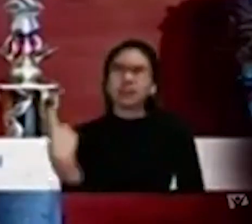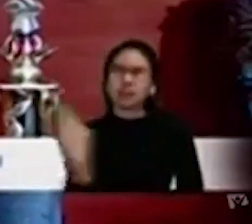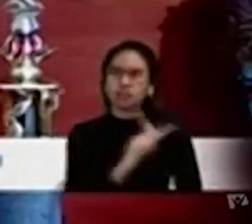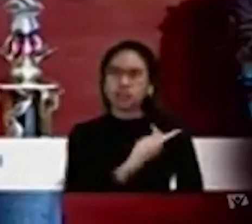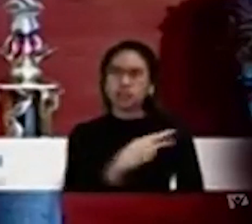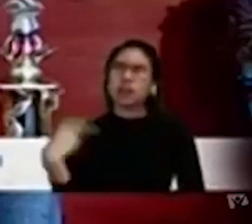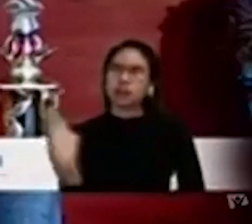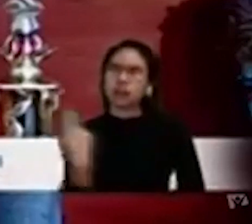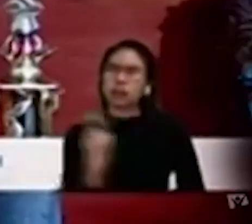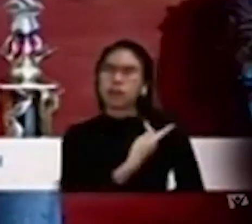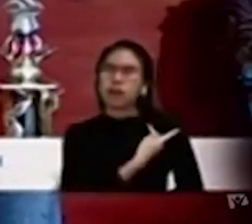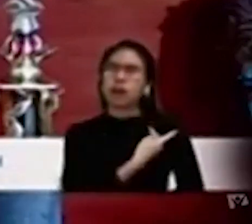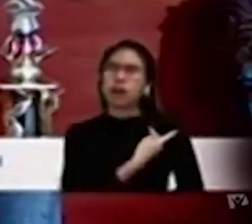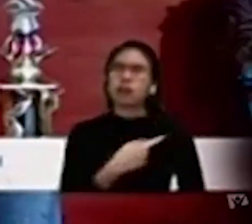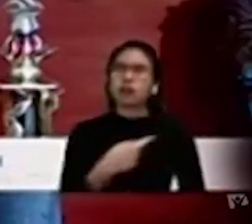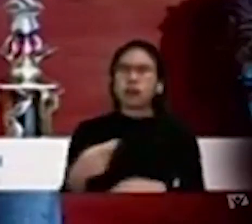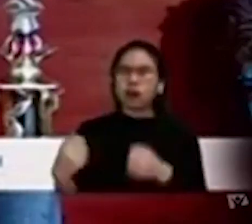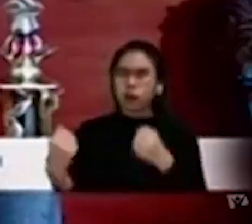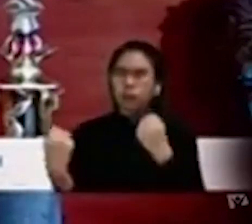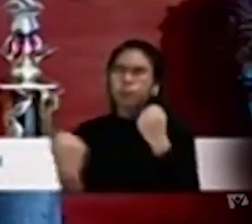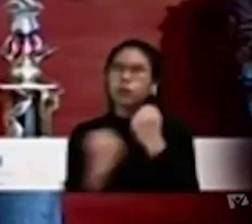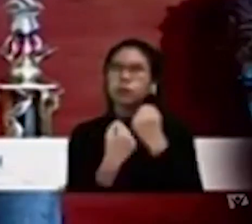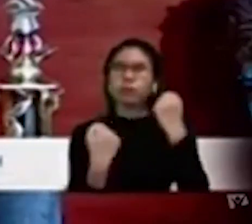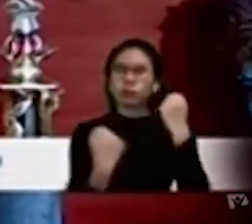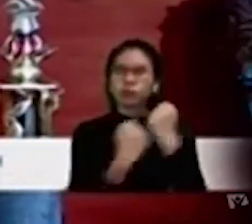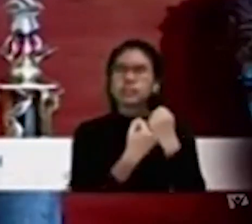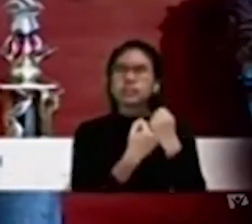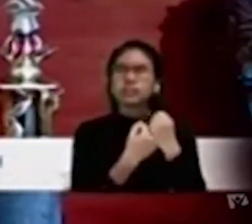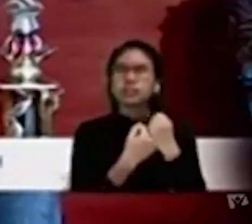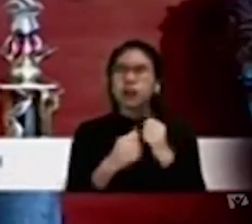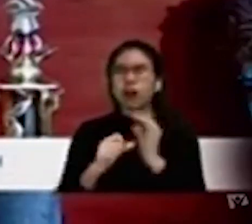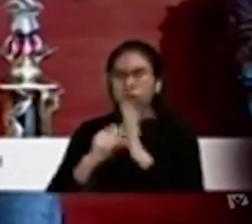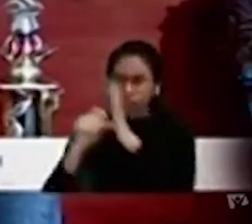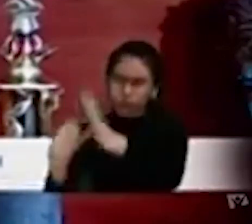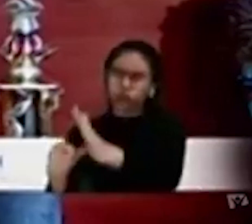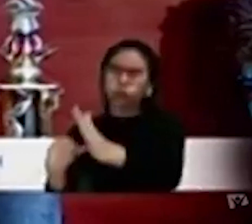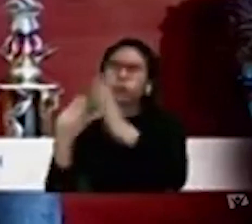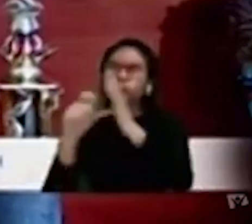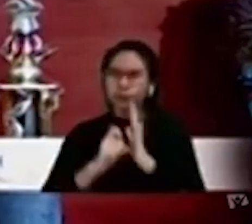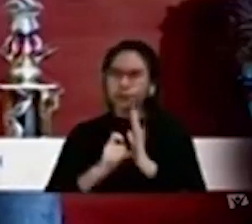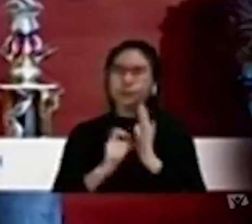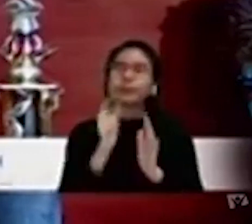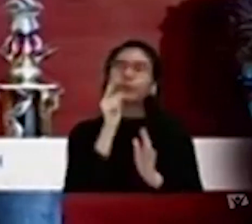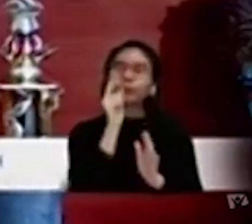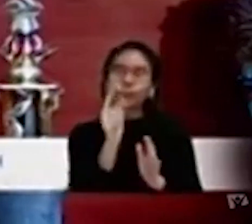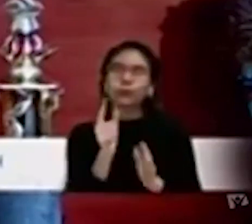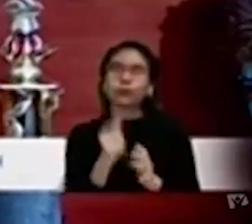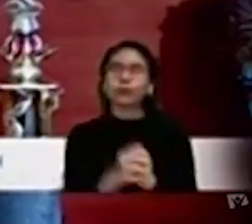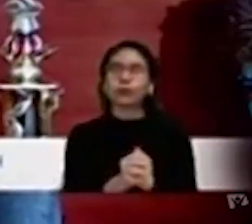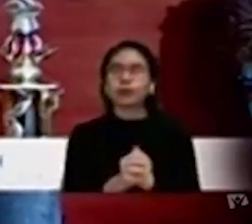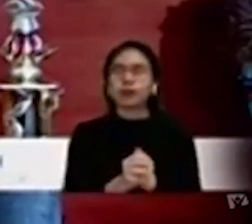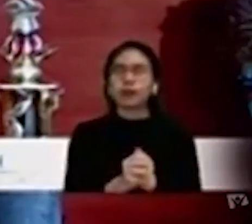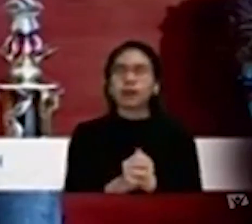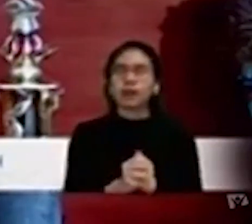bahu-membahu untuk membuat rumah sakit ini dapat terus mencerminkan kasih-Mu ya